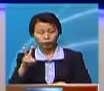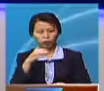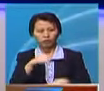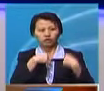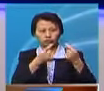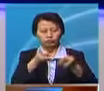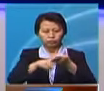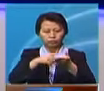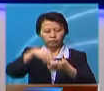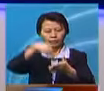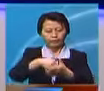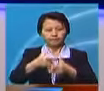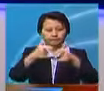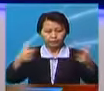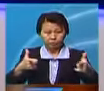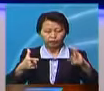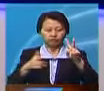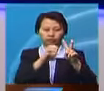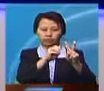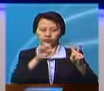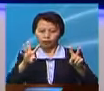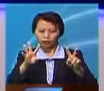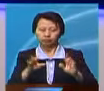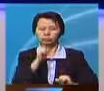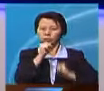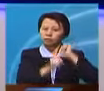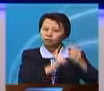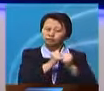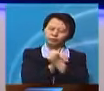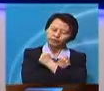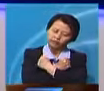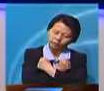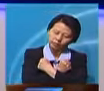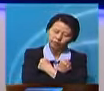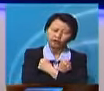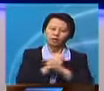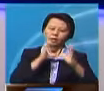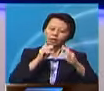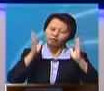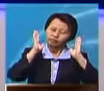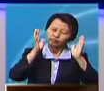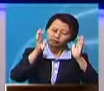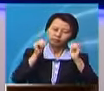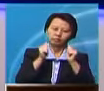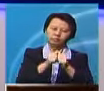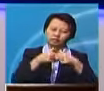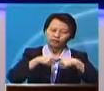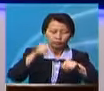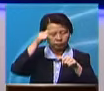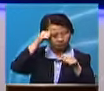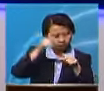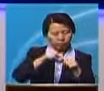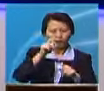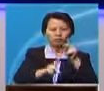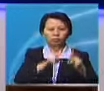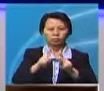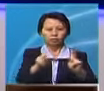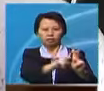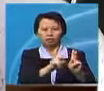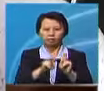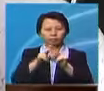raya umum 2004. Dan sifat Allahyarham yang penyayang dalam lembut ketika berbicara terus dikenang penduduk.